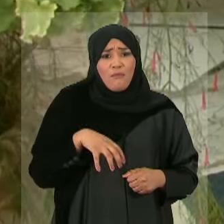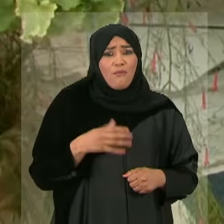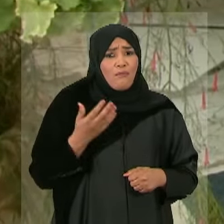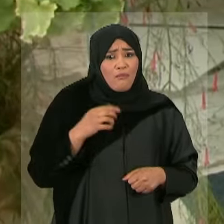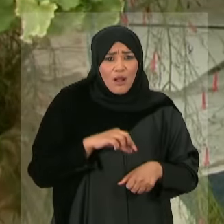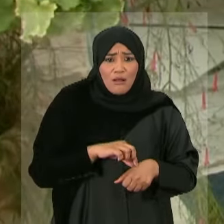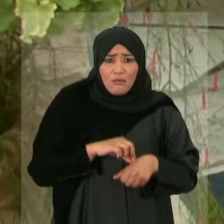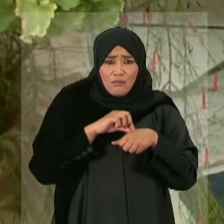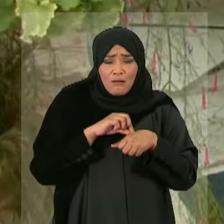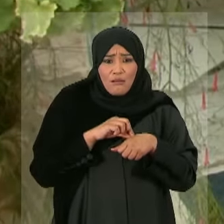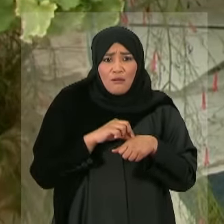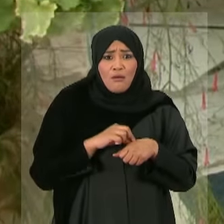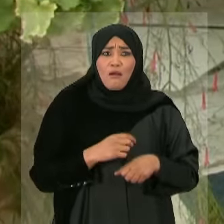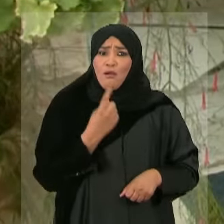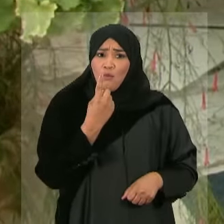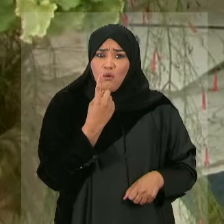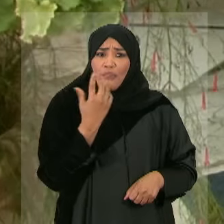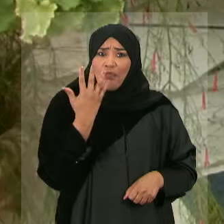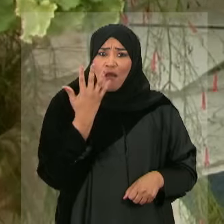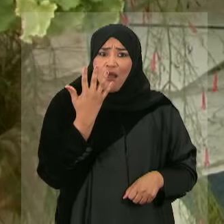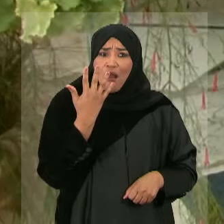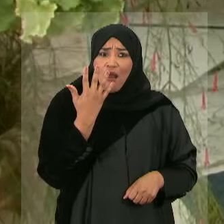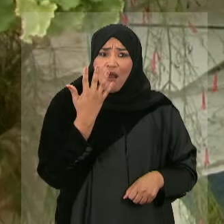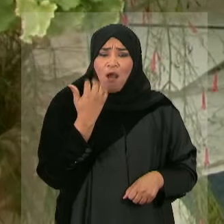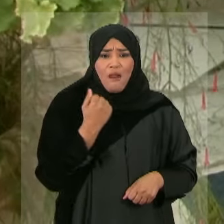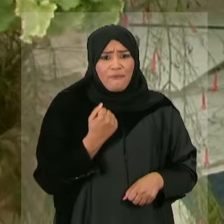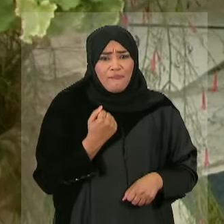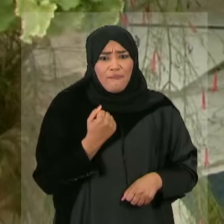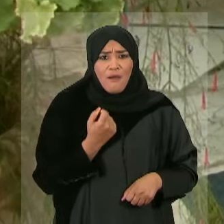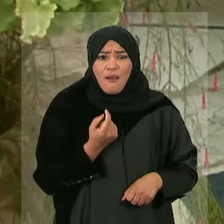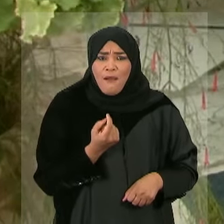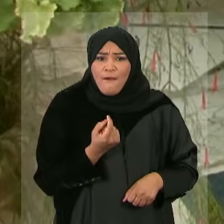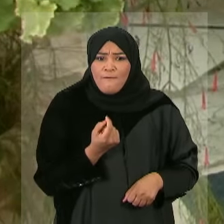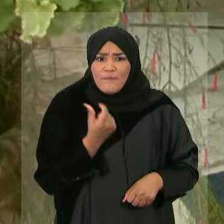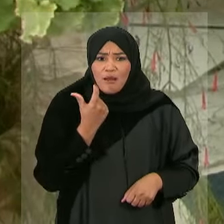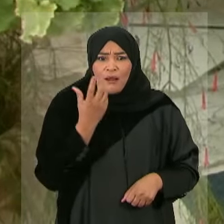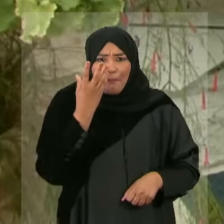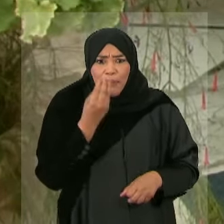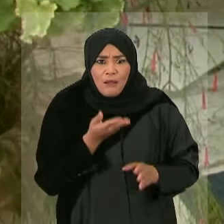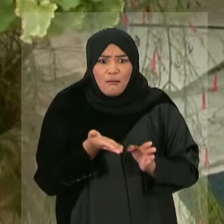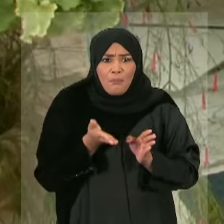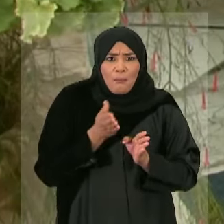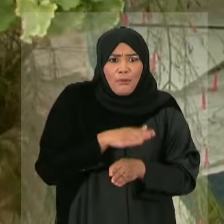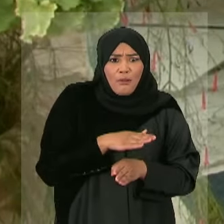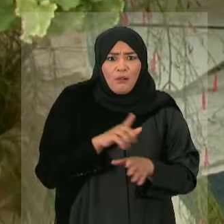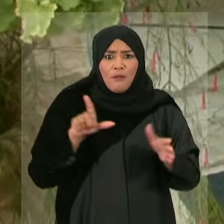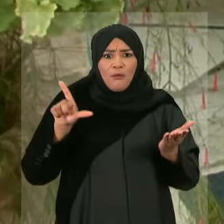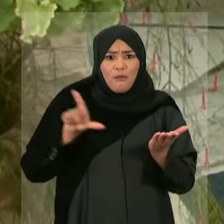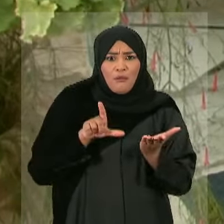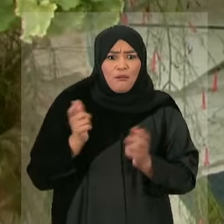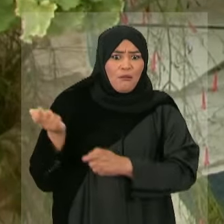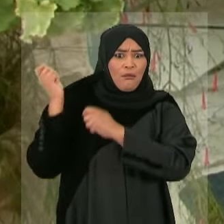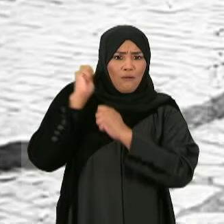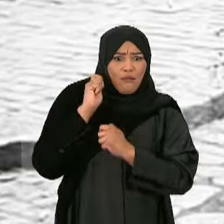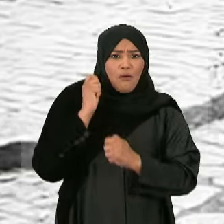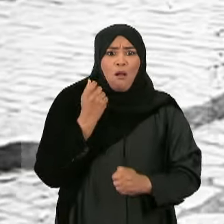15 ألف، بين عشية وضحاها يصير عدد سكانها من الهجرة الداخلية اللي إلها 120